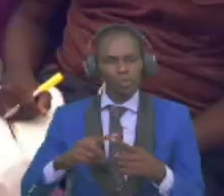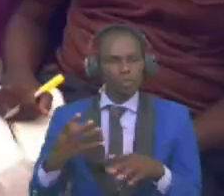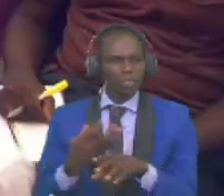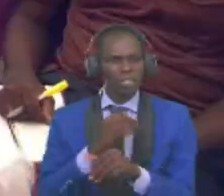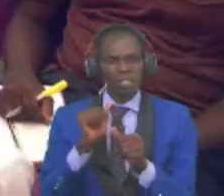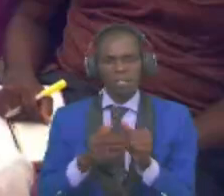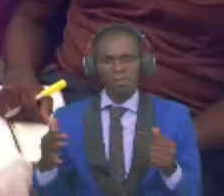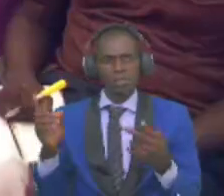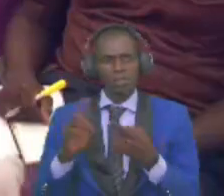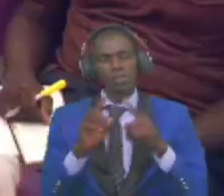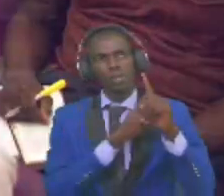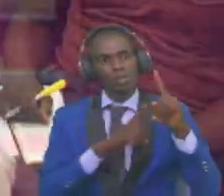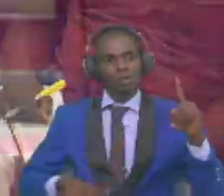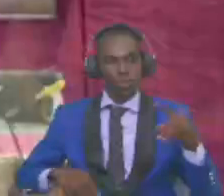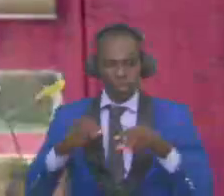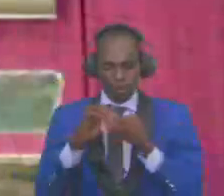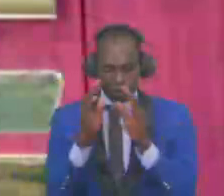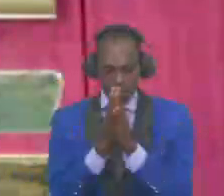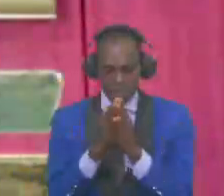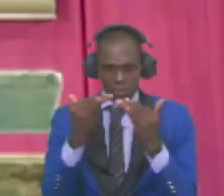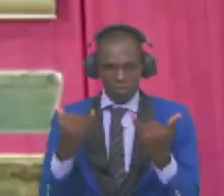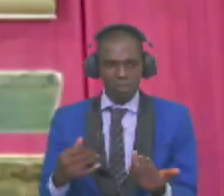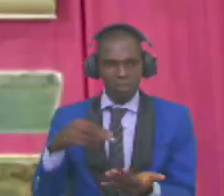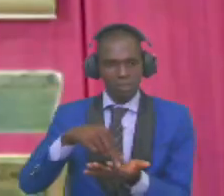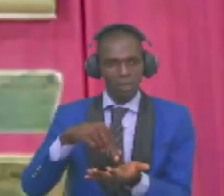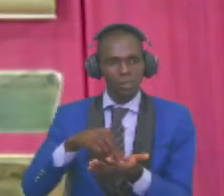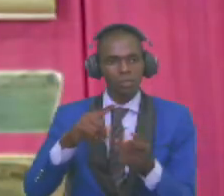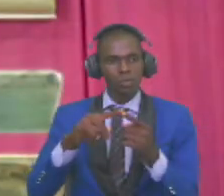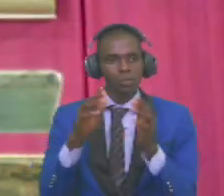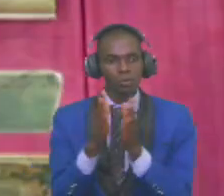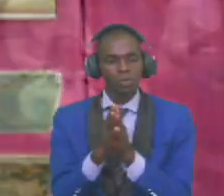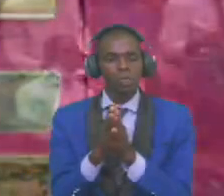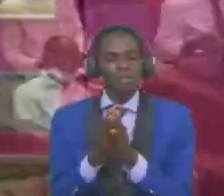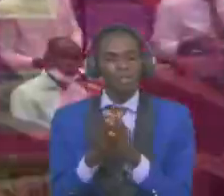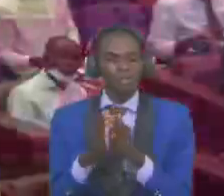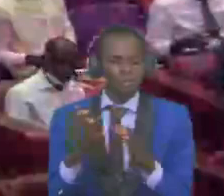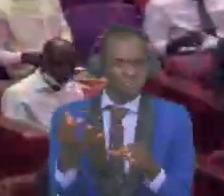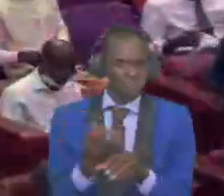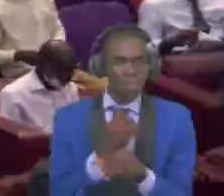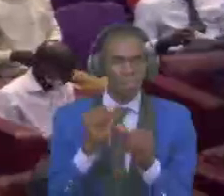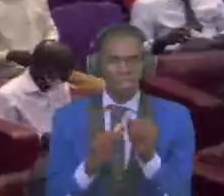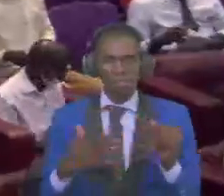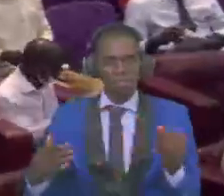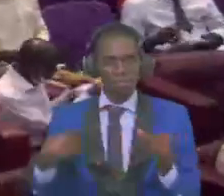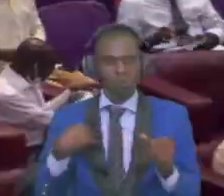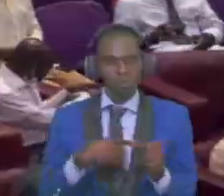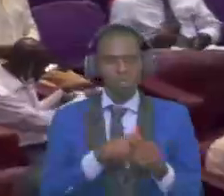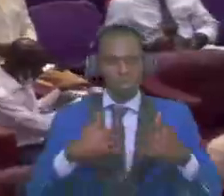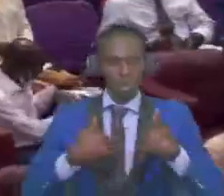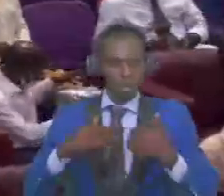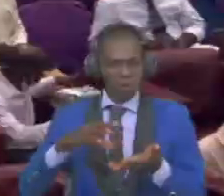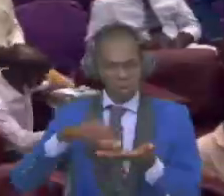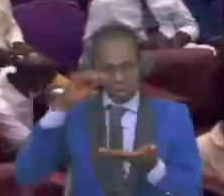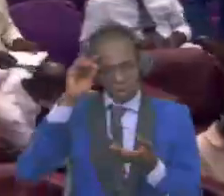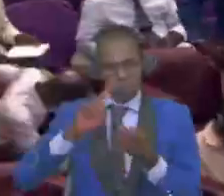menées au seigneur en prière de la loutre ou ménard et a amené tout ce que nous avons appelé le